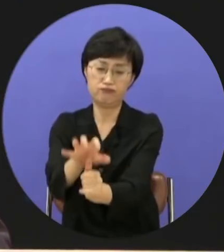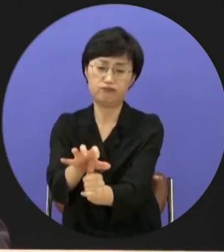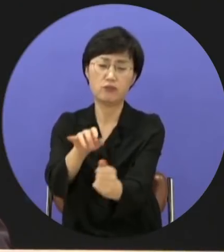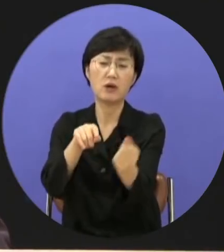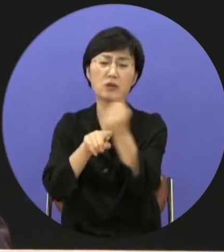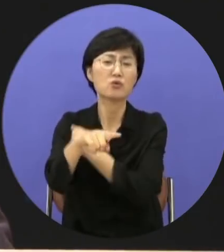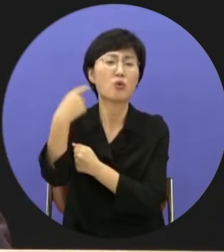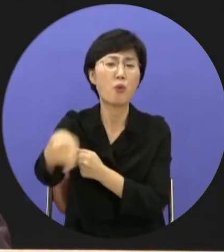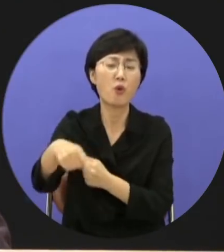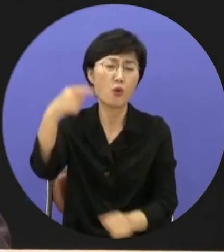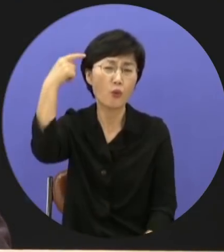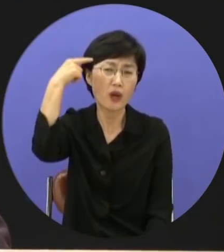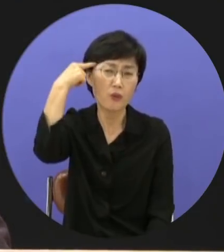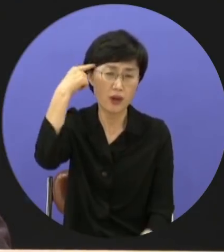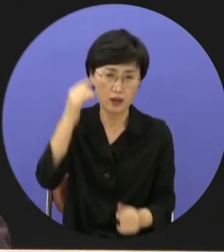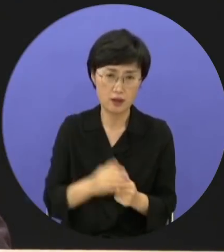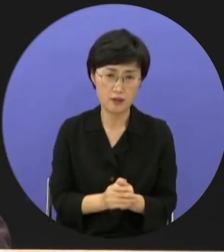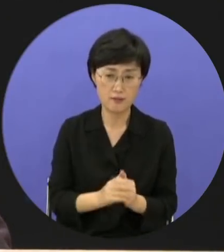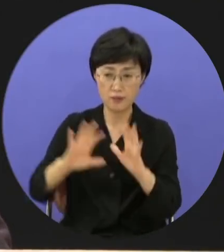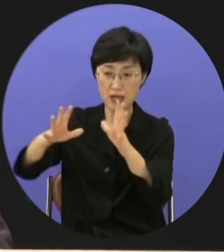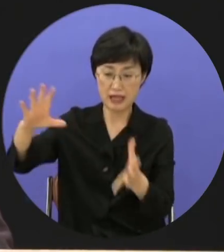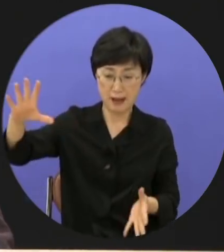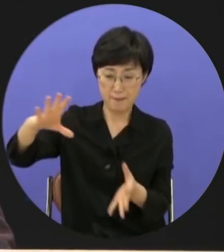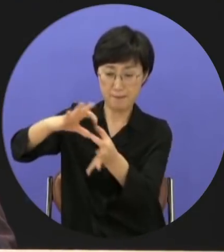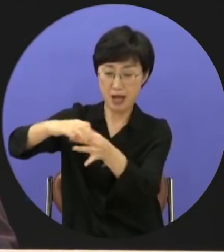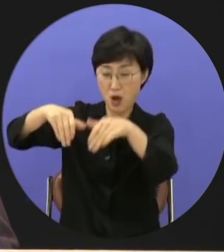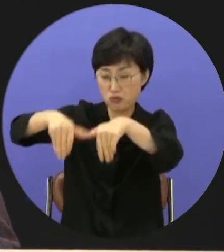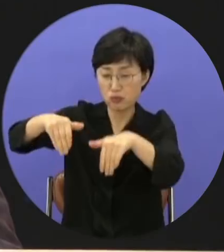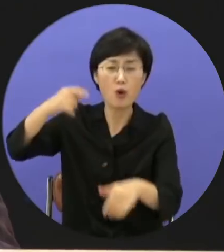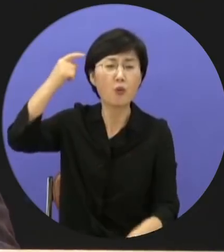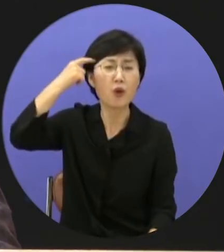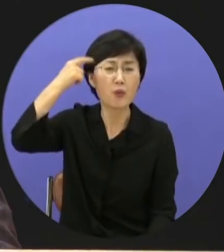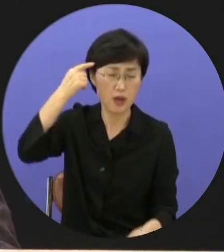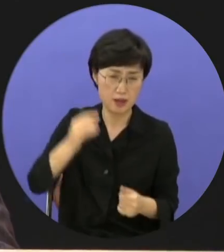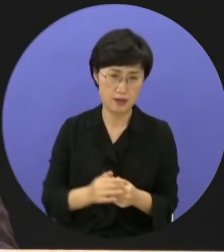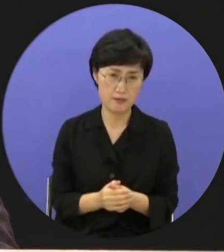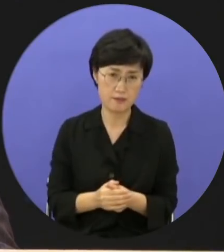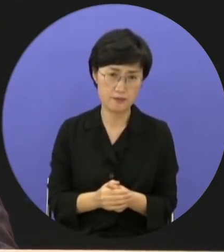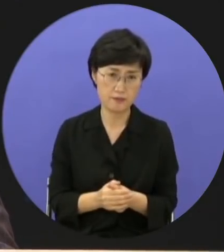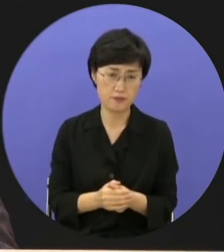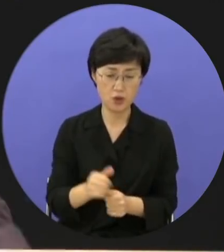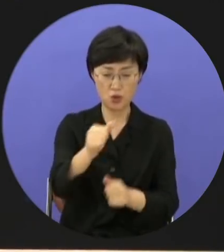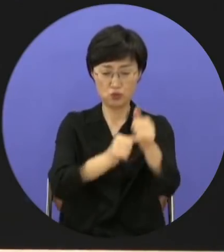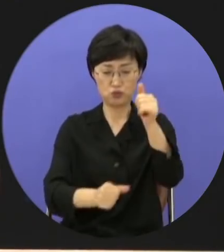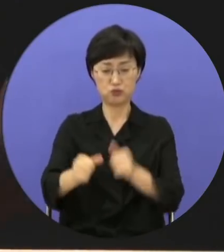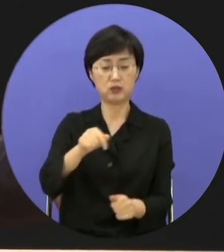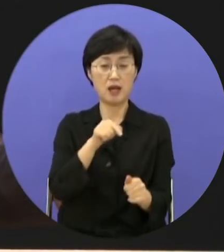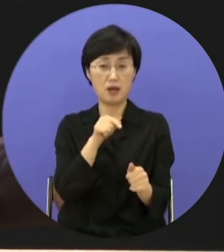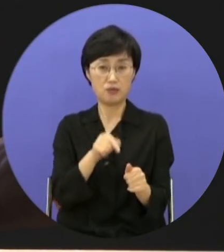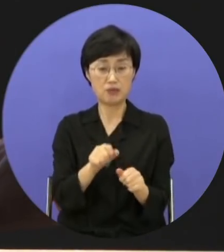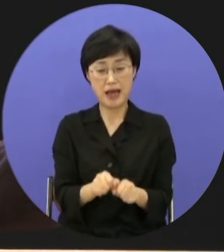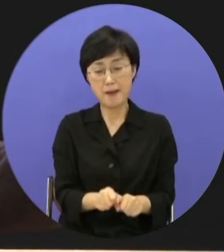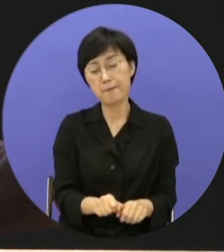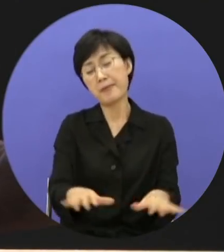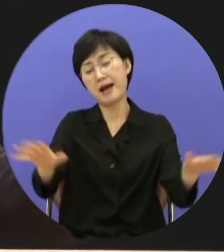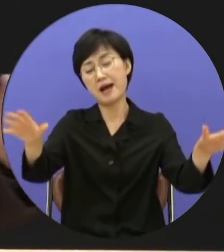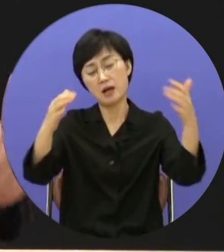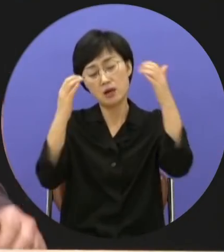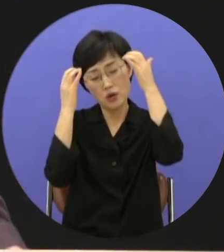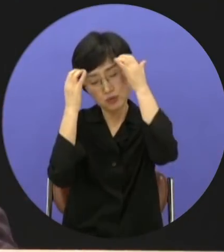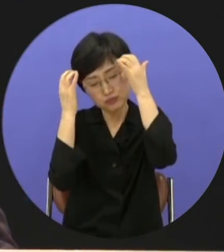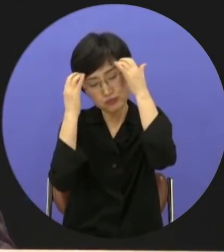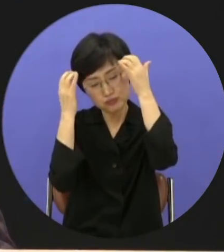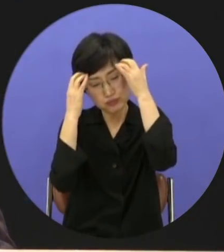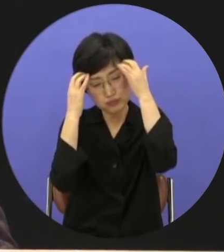And this is a record of the Bible. 왜 속국됐습니까? Why were they colonized? 무엇 때문에 후대들이 전 세계를 흩어져서